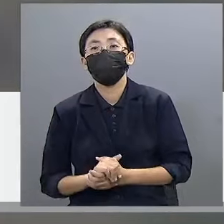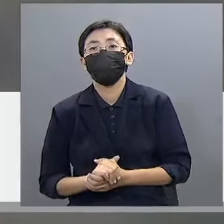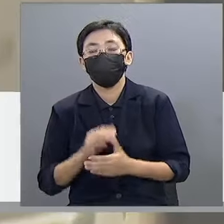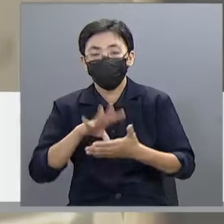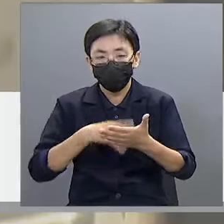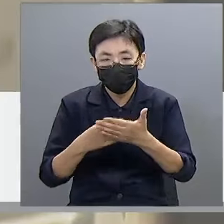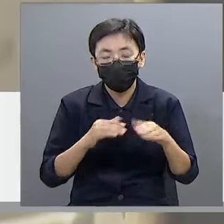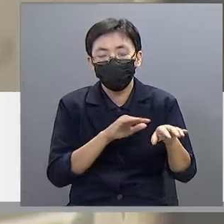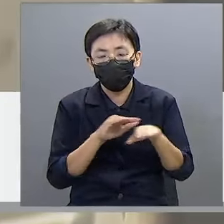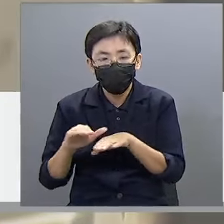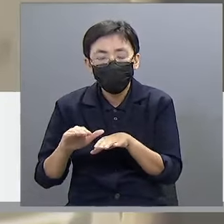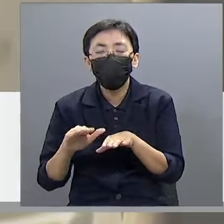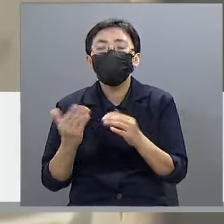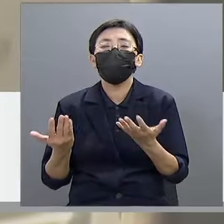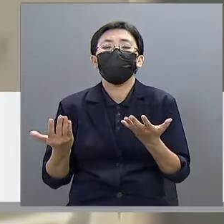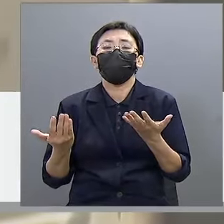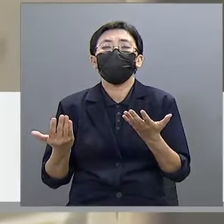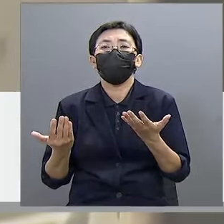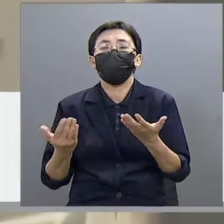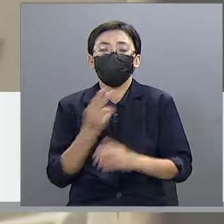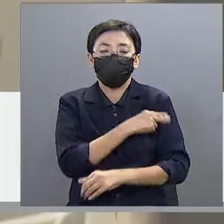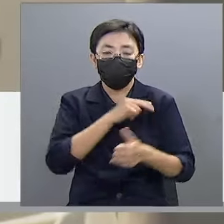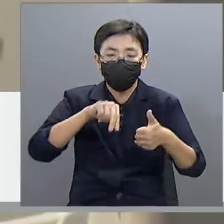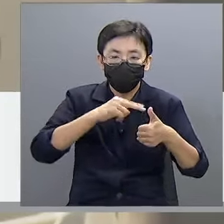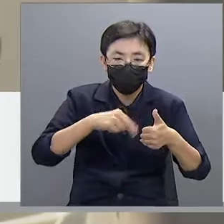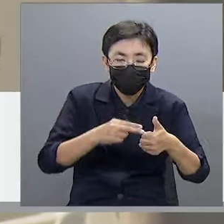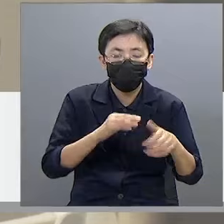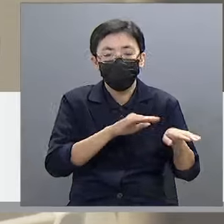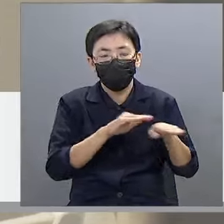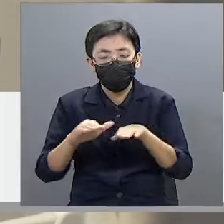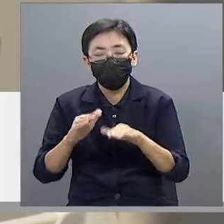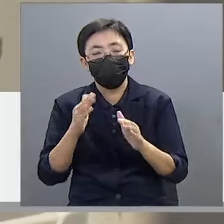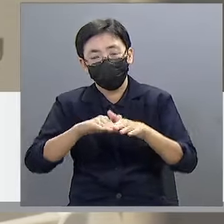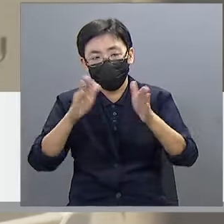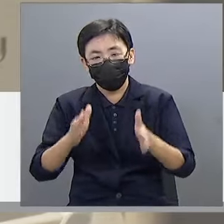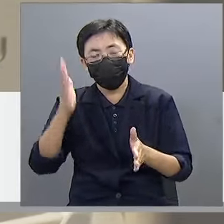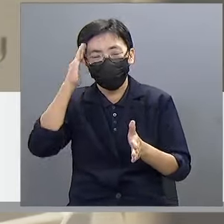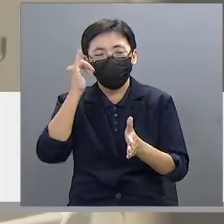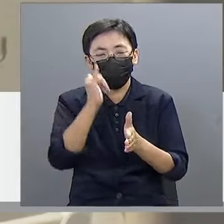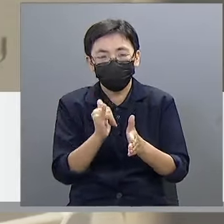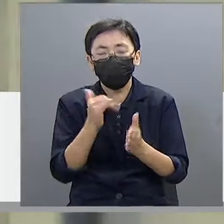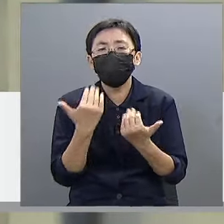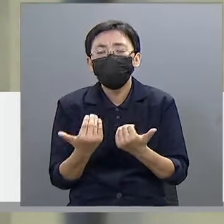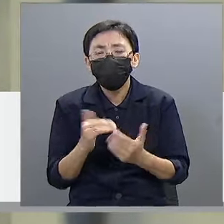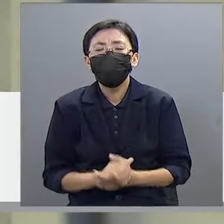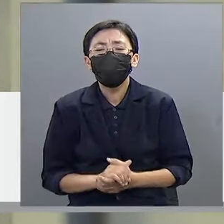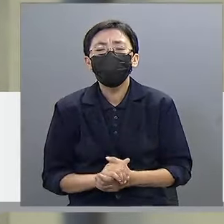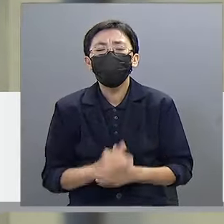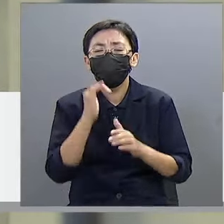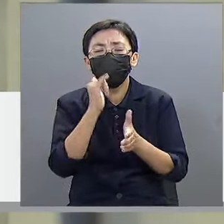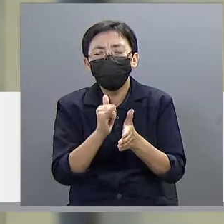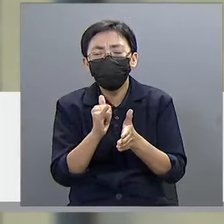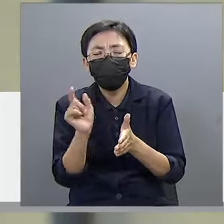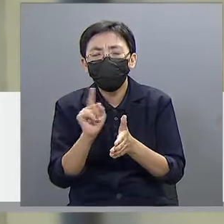ในเรื่องการรักษาพยาบาลความพร้อมเรื่องเตียงซึ่งตอนนี้จำนวนน้อยลงส่วนหนึ่งก็คือมีการคืนเตียง